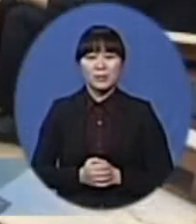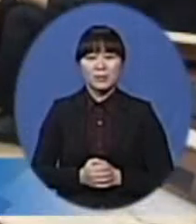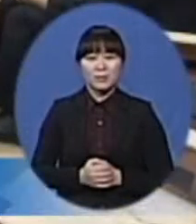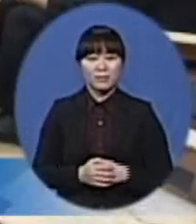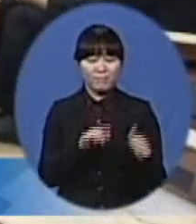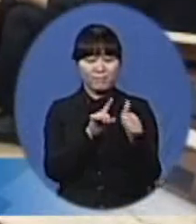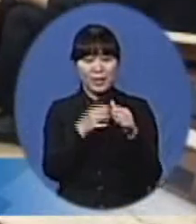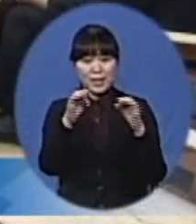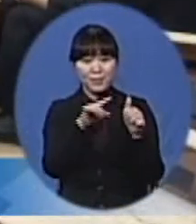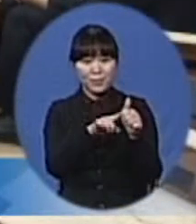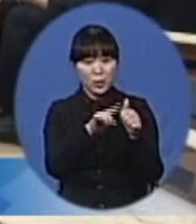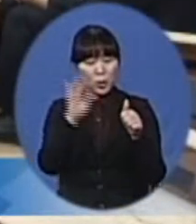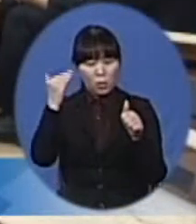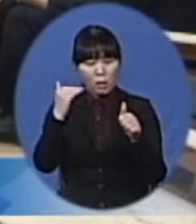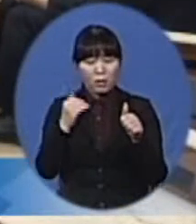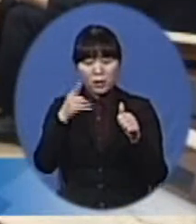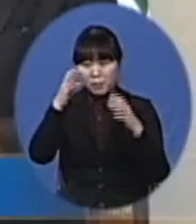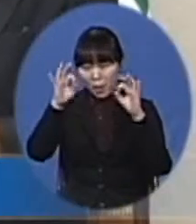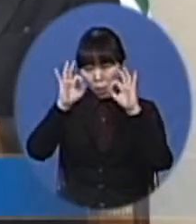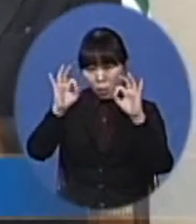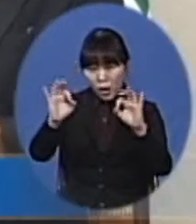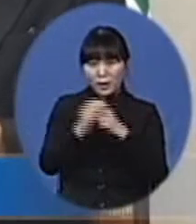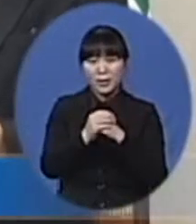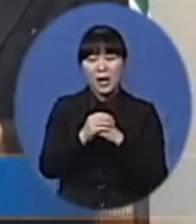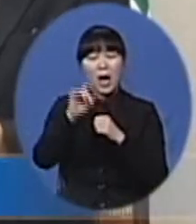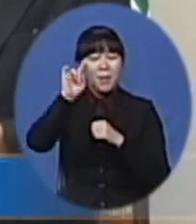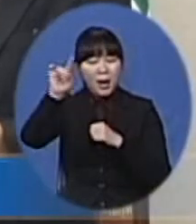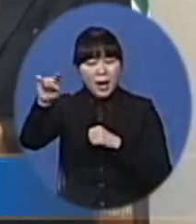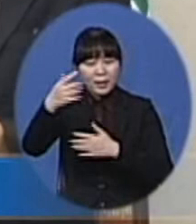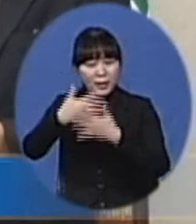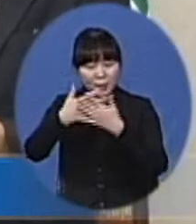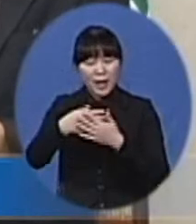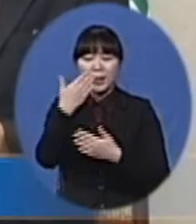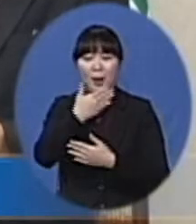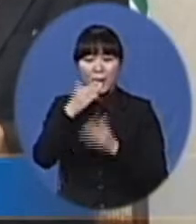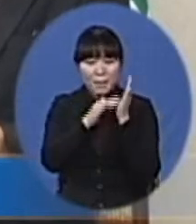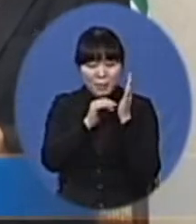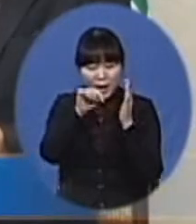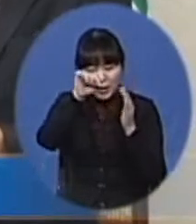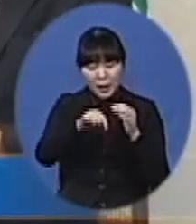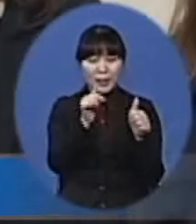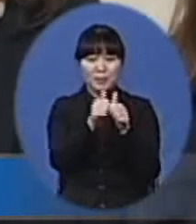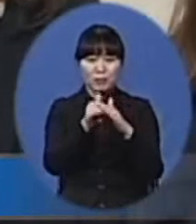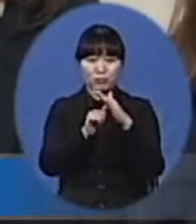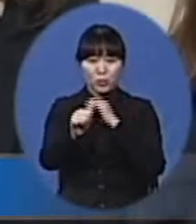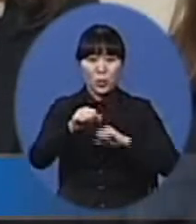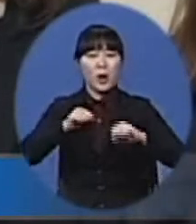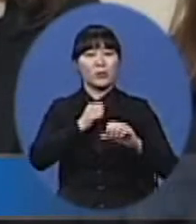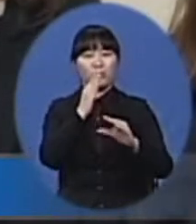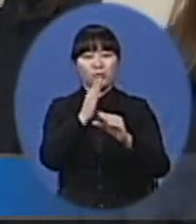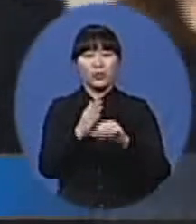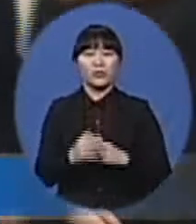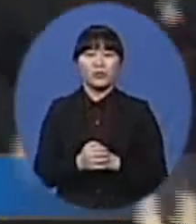배우 김웅수 씨는 요즘 높은 시청률을 기록하고 있는 일일 드라마 달콤한 비밀에서 남자 주인공으로 활약하고